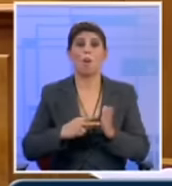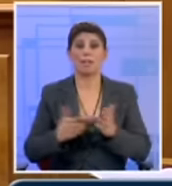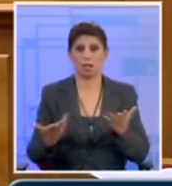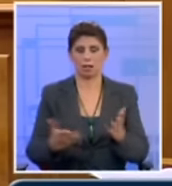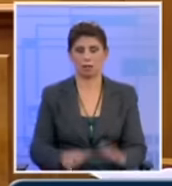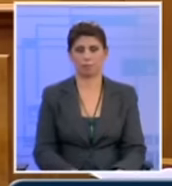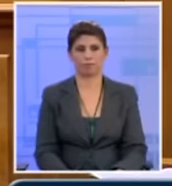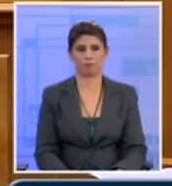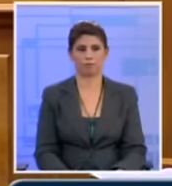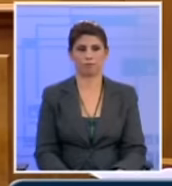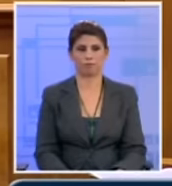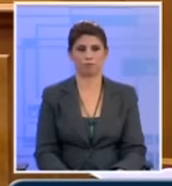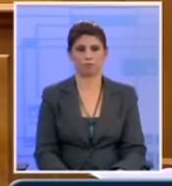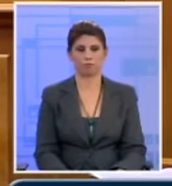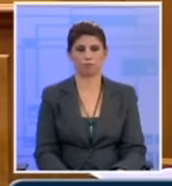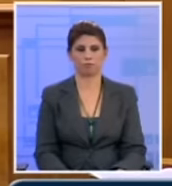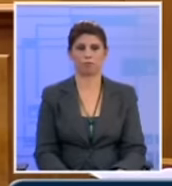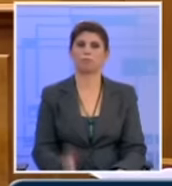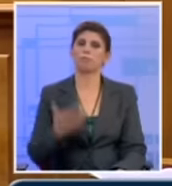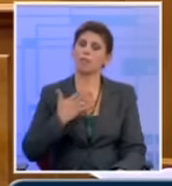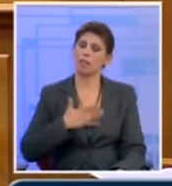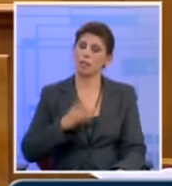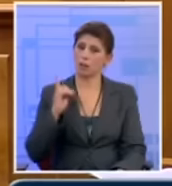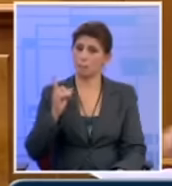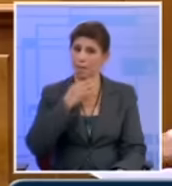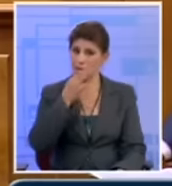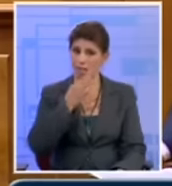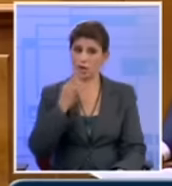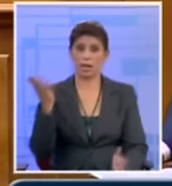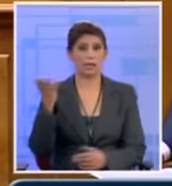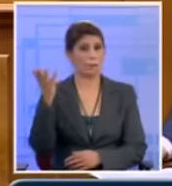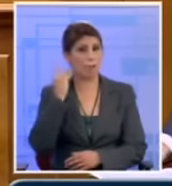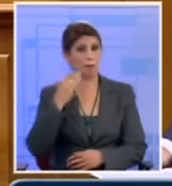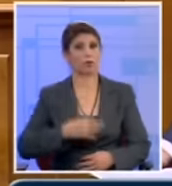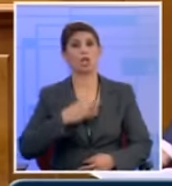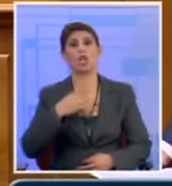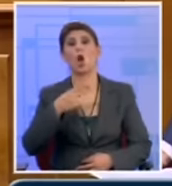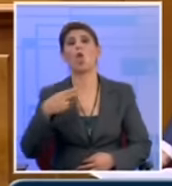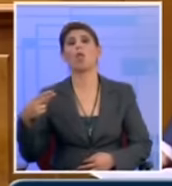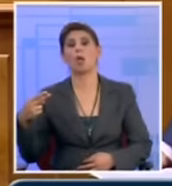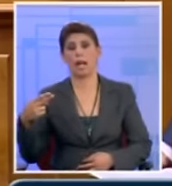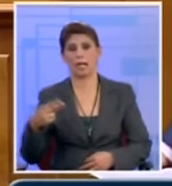Θέλω όμως να κάνω και μια αναφορά σε κάτι που άκουσα από τον κύριο Θοδωράκη.